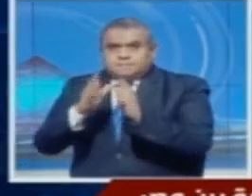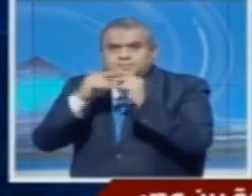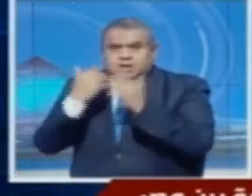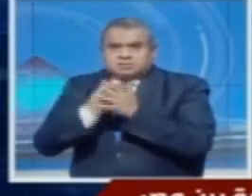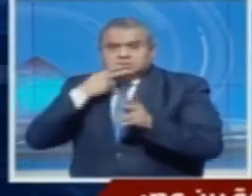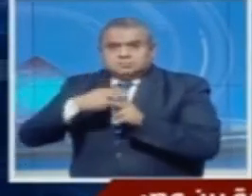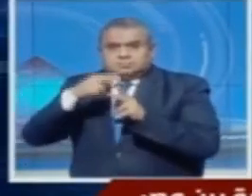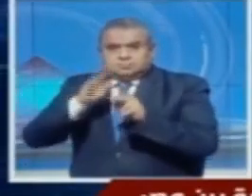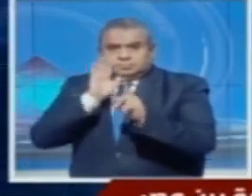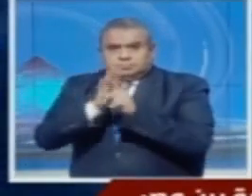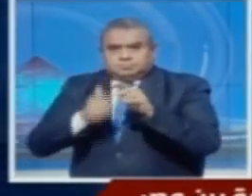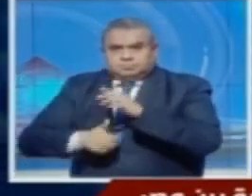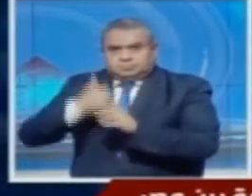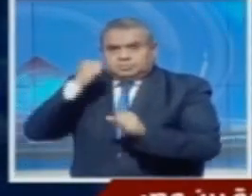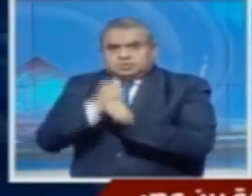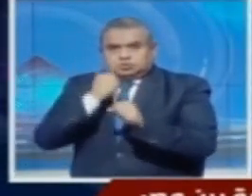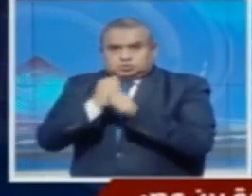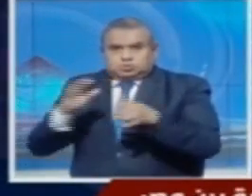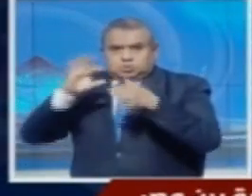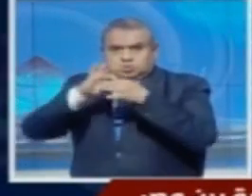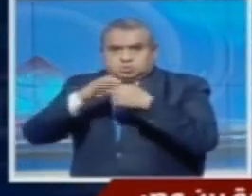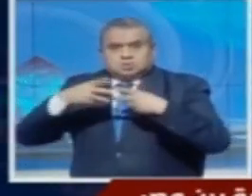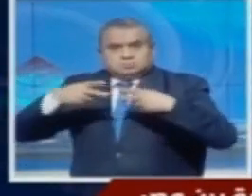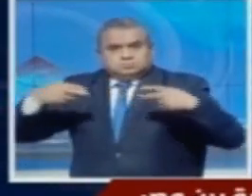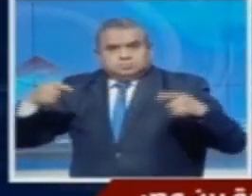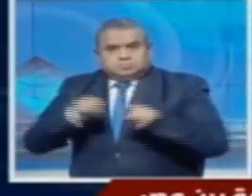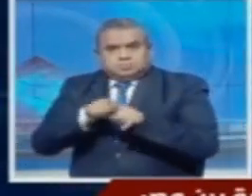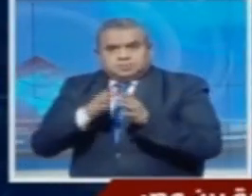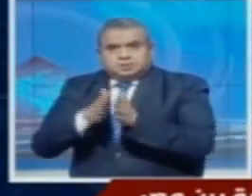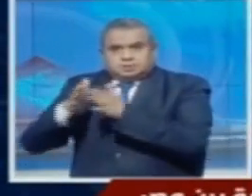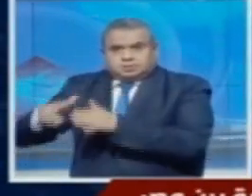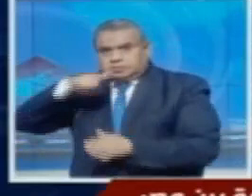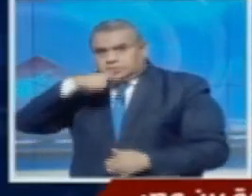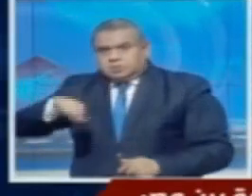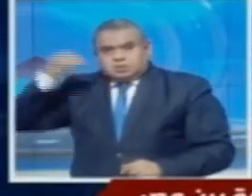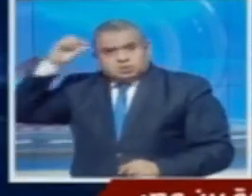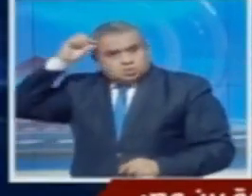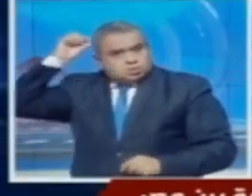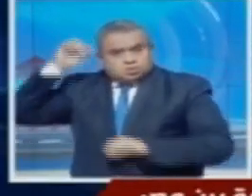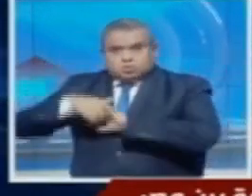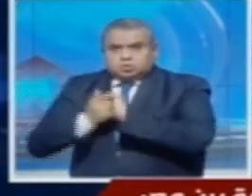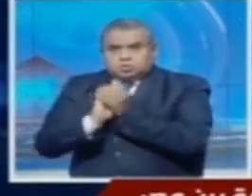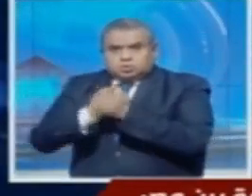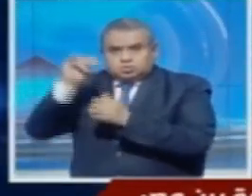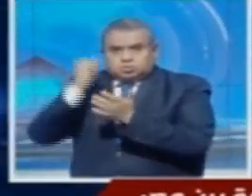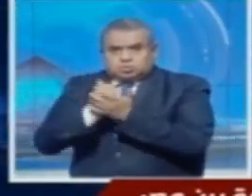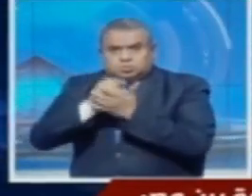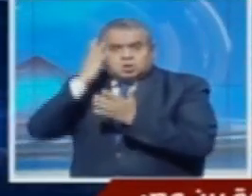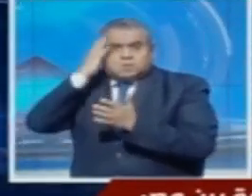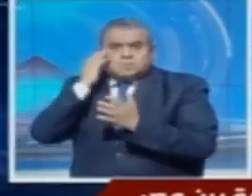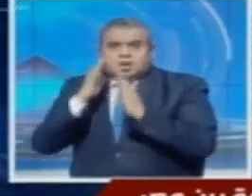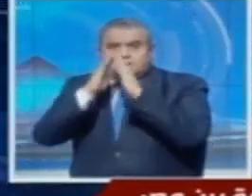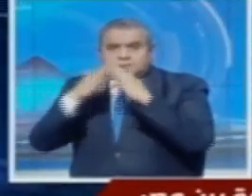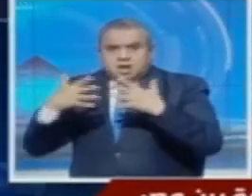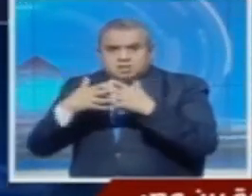مواصلة الدفع قدما بأطر التعاون على شتى الأصعدة. من جانبه أكد الرئيس التونسي اعتزاز بلاده بما يربطها